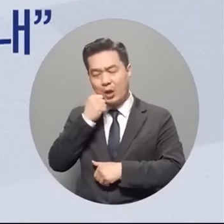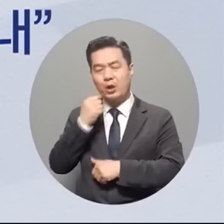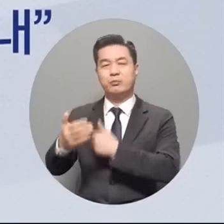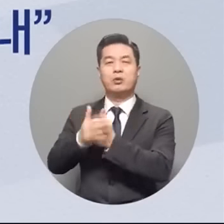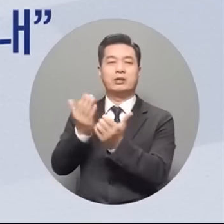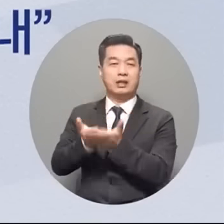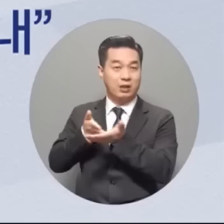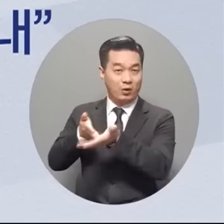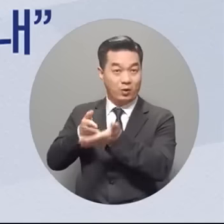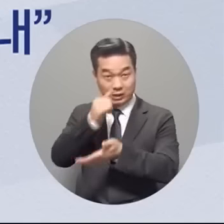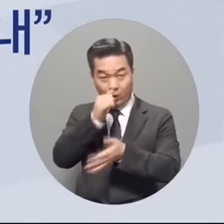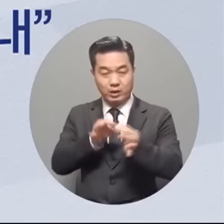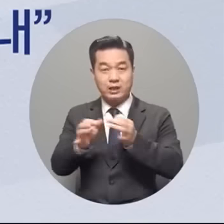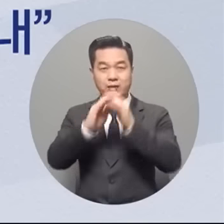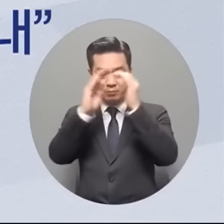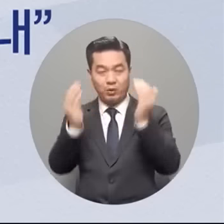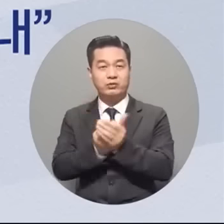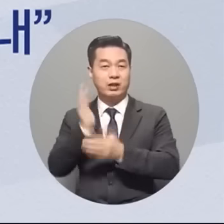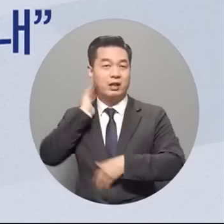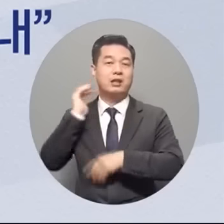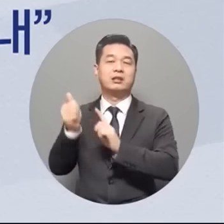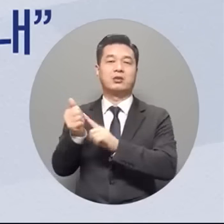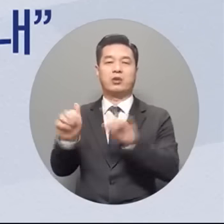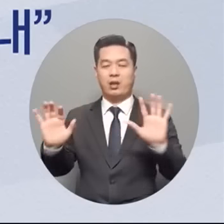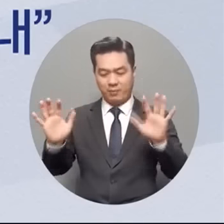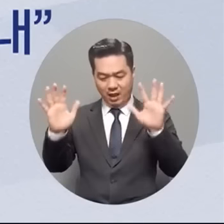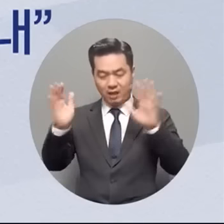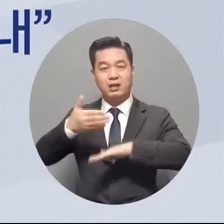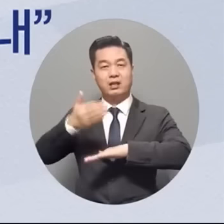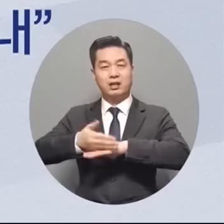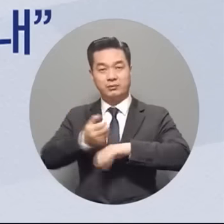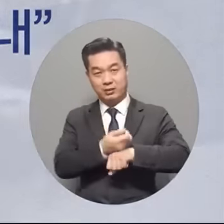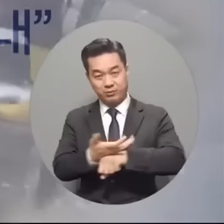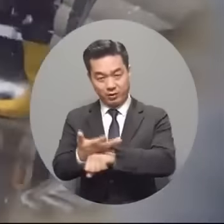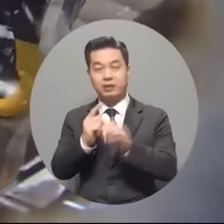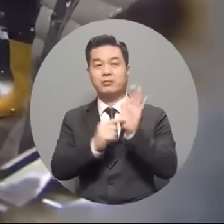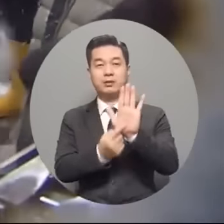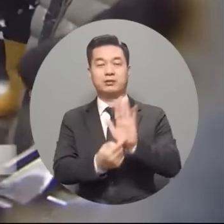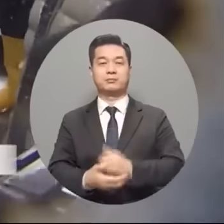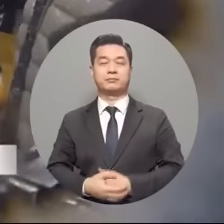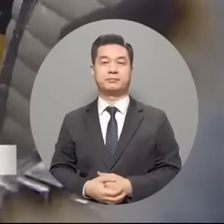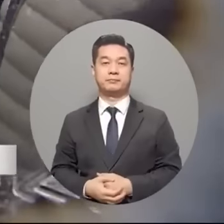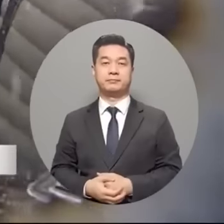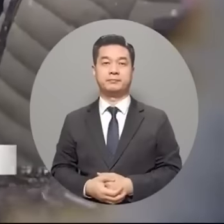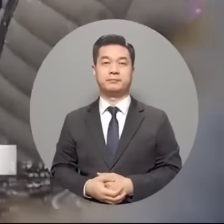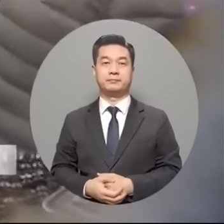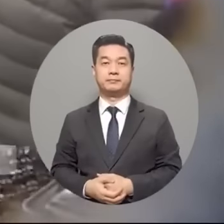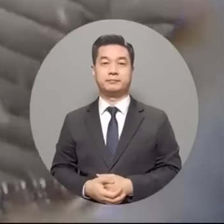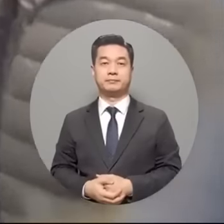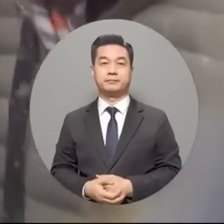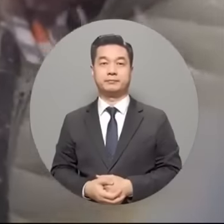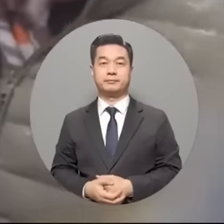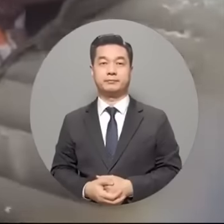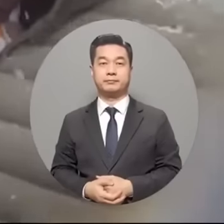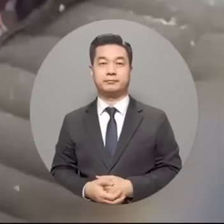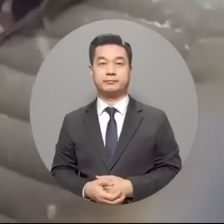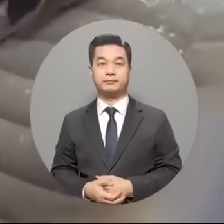호소했으며 상인 모두가 대통령에게 박수로 감사를 보냈다고 밝혔습니다. MBC 뉴스